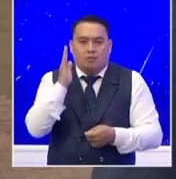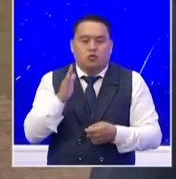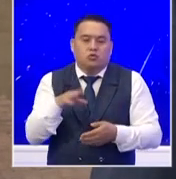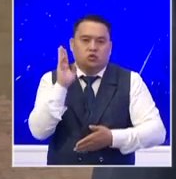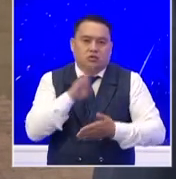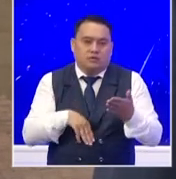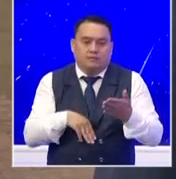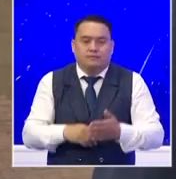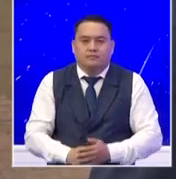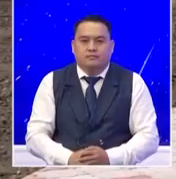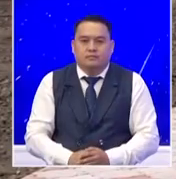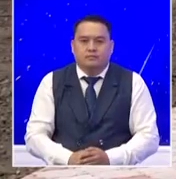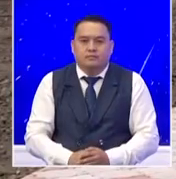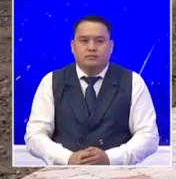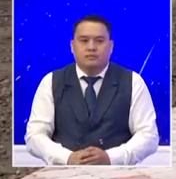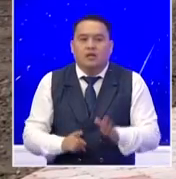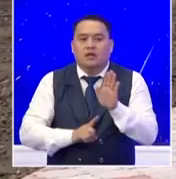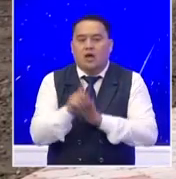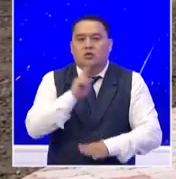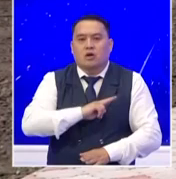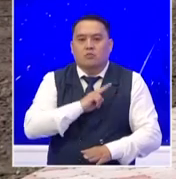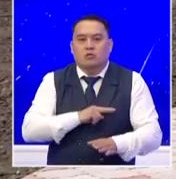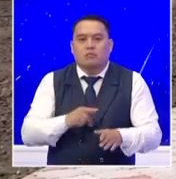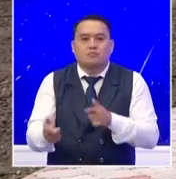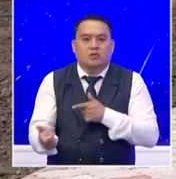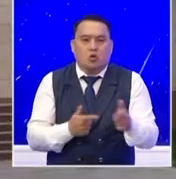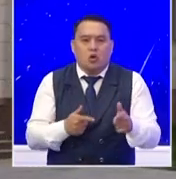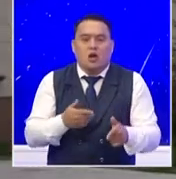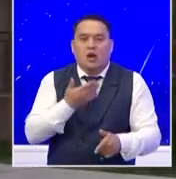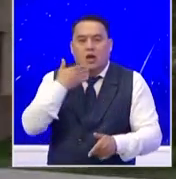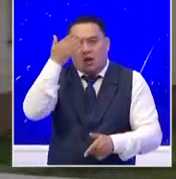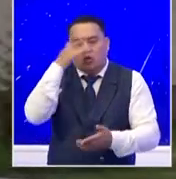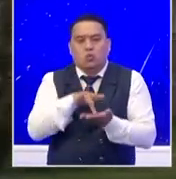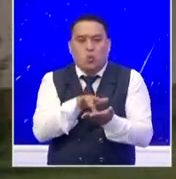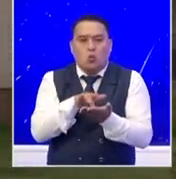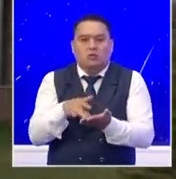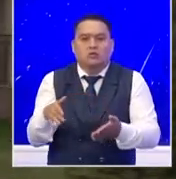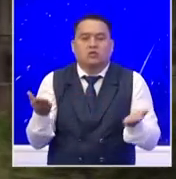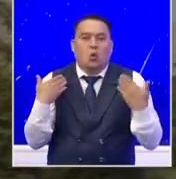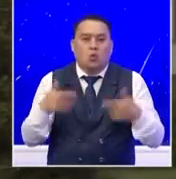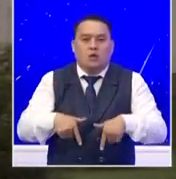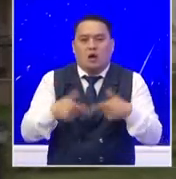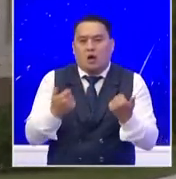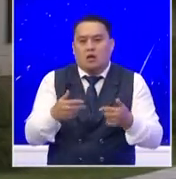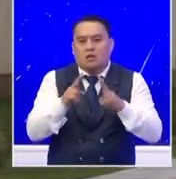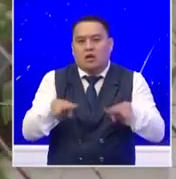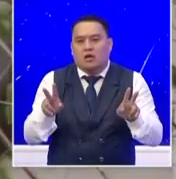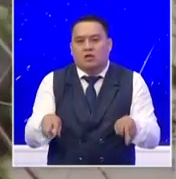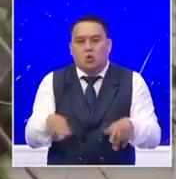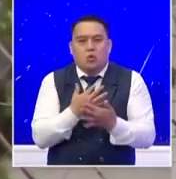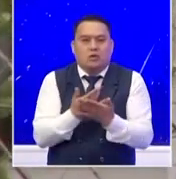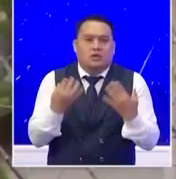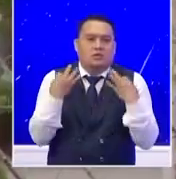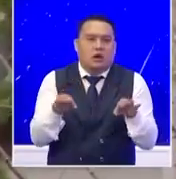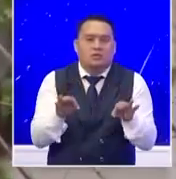накладываться штрафные санкции. Начнется работа по подготовке к летнему туристическому сезону. На территории зон отдыха, отелей, детских лагерей и санаториев